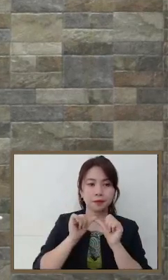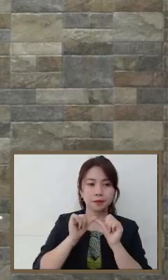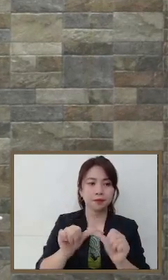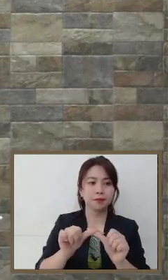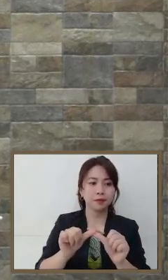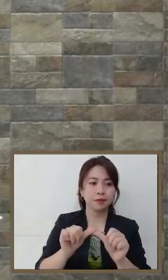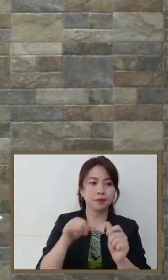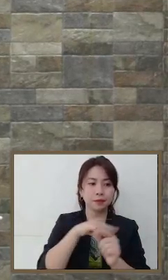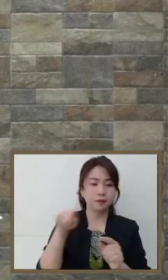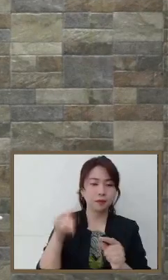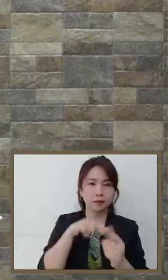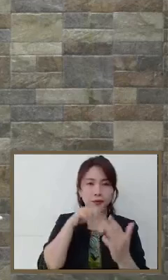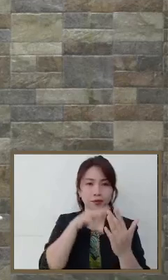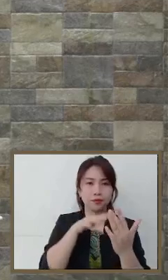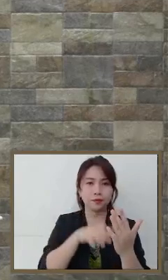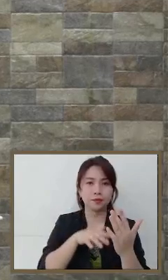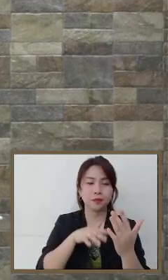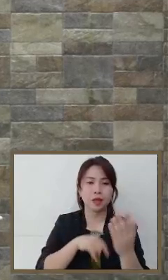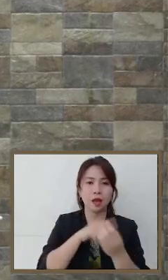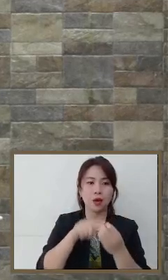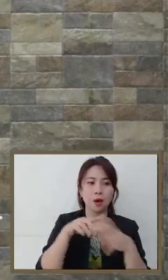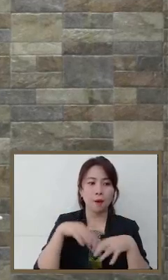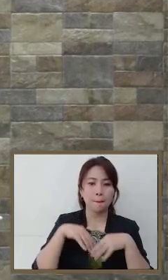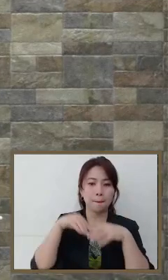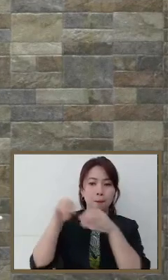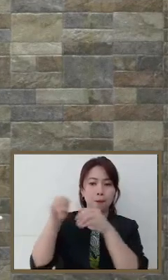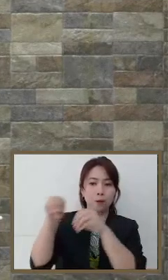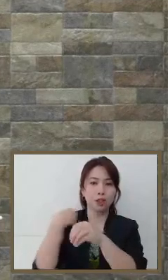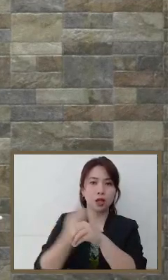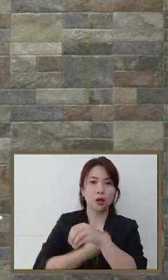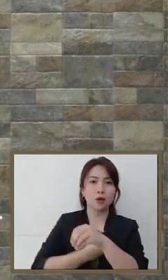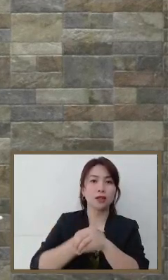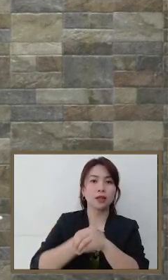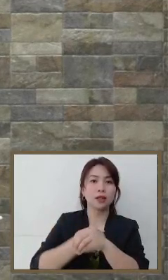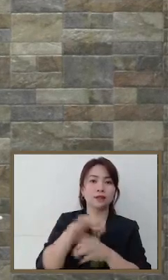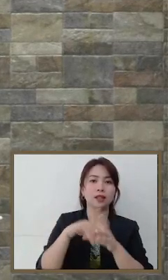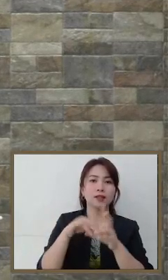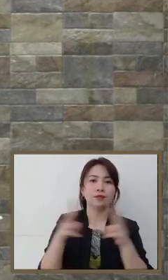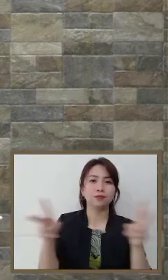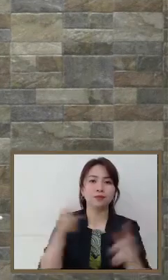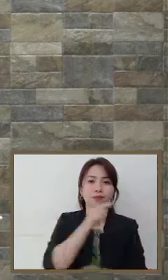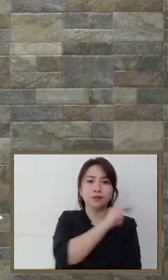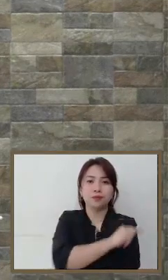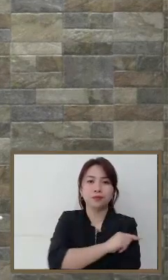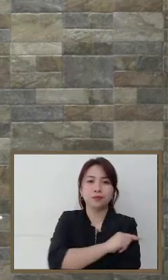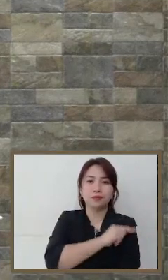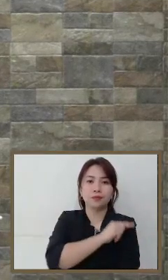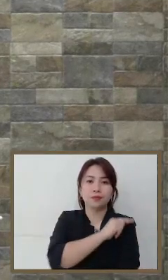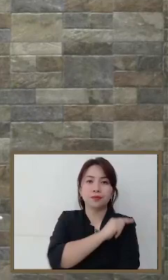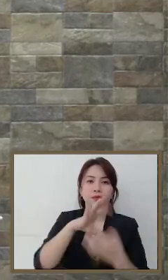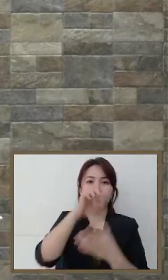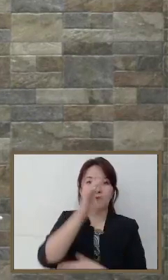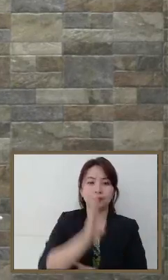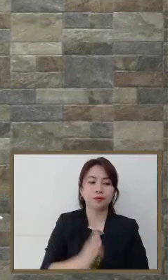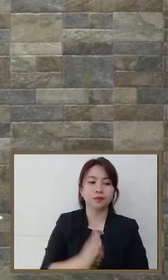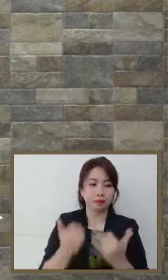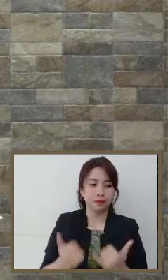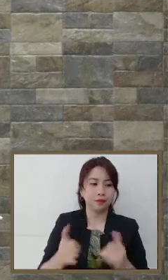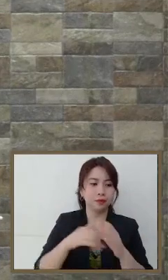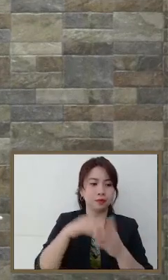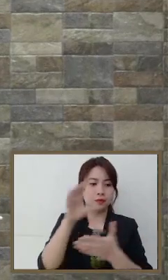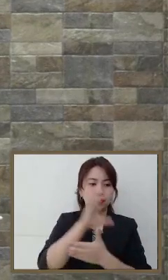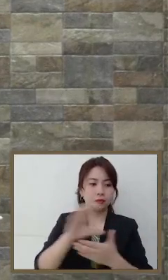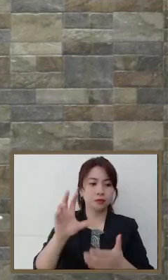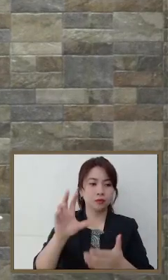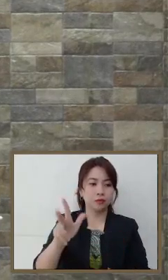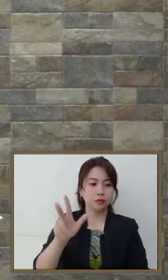pag-aaral natin about putting ourselves in the very nature of God Sige po dito po tayo chapter number 39